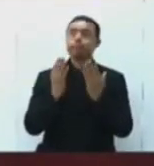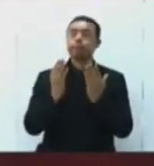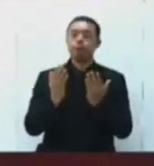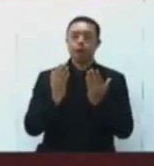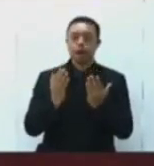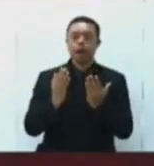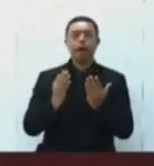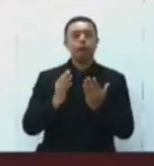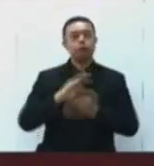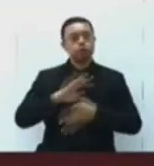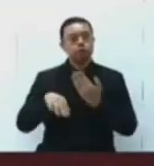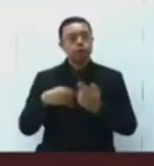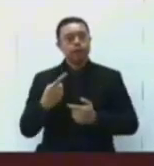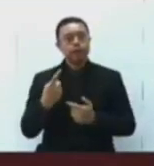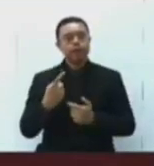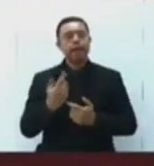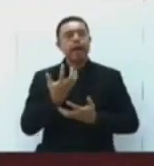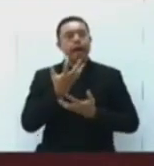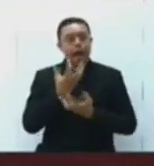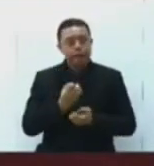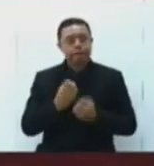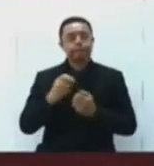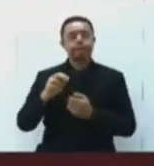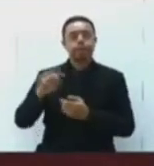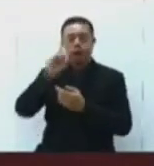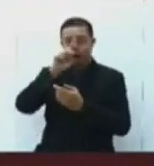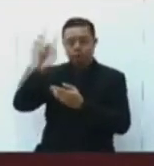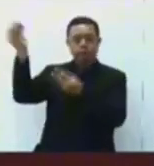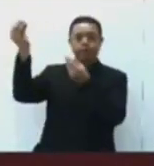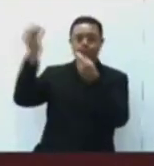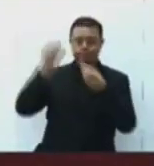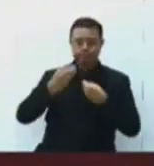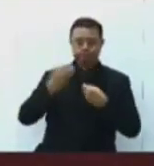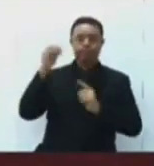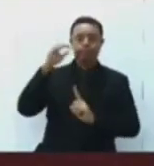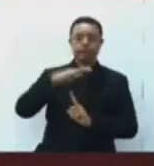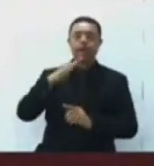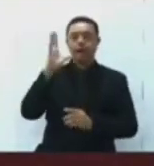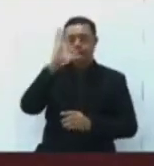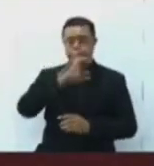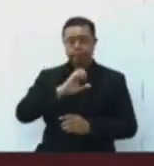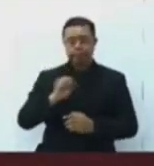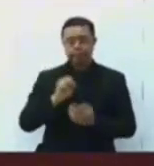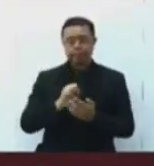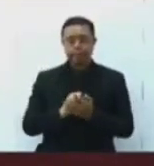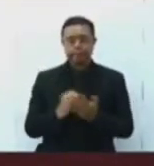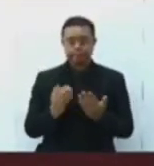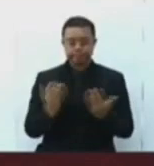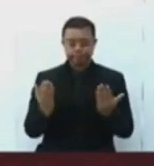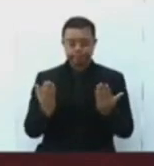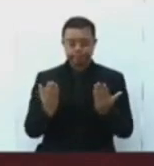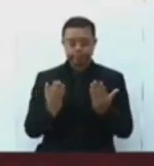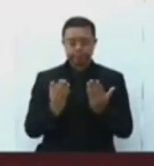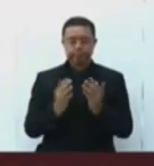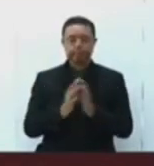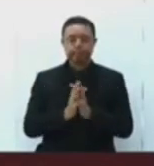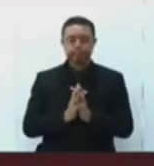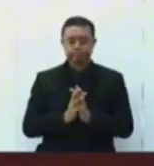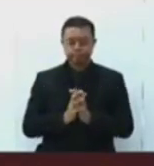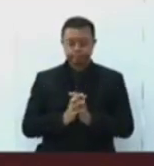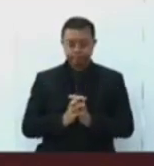semoga apa yang kita hajatkan diijabah oleh Allah subhanahu wa taala liridillahiyafaati rasulillahi